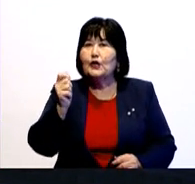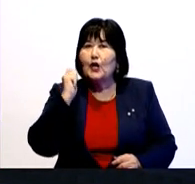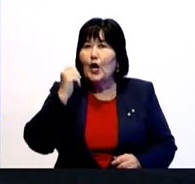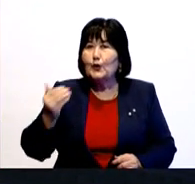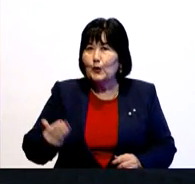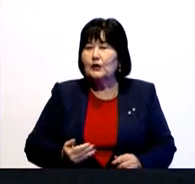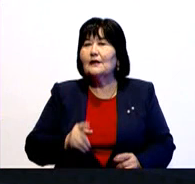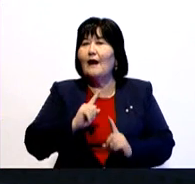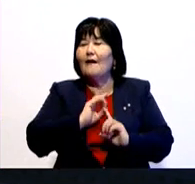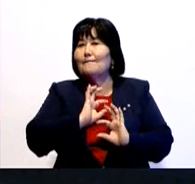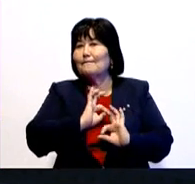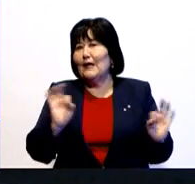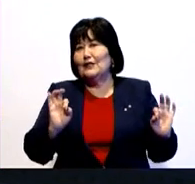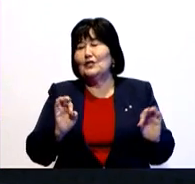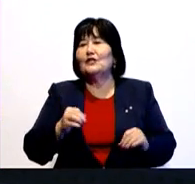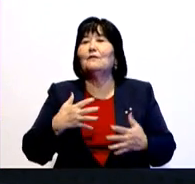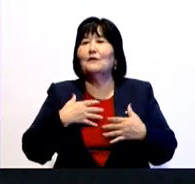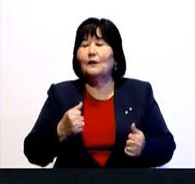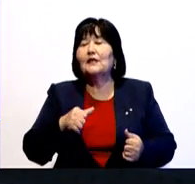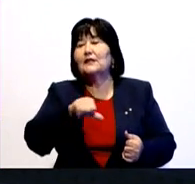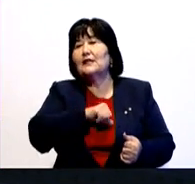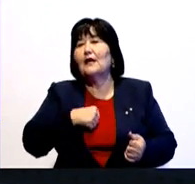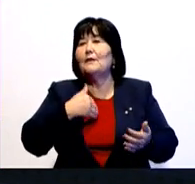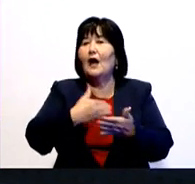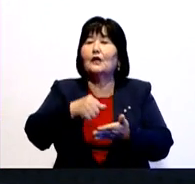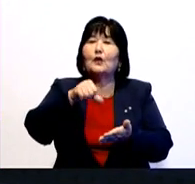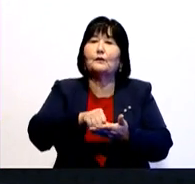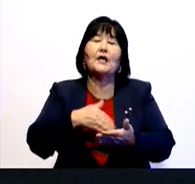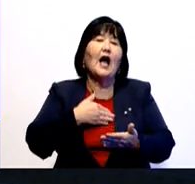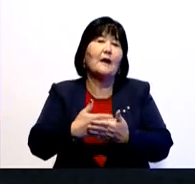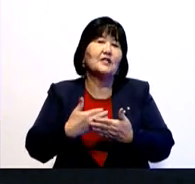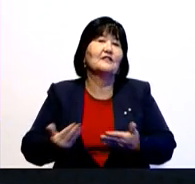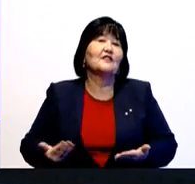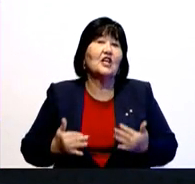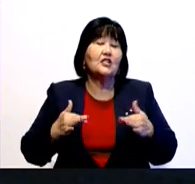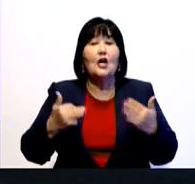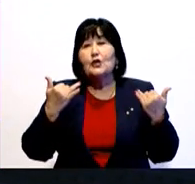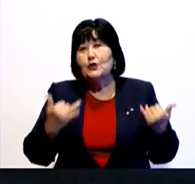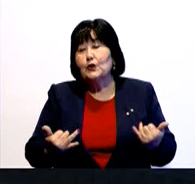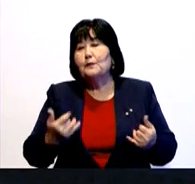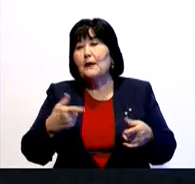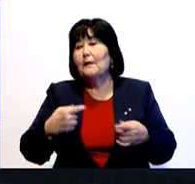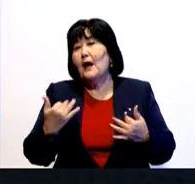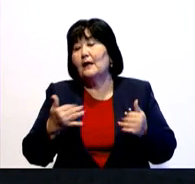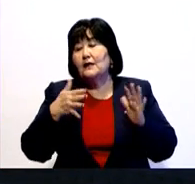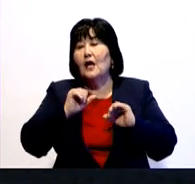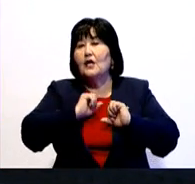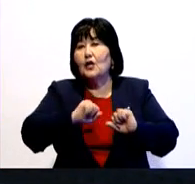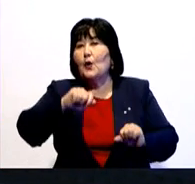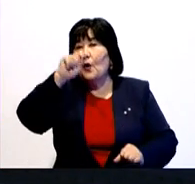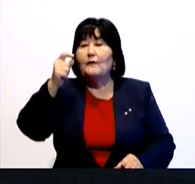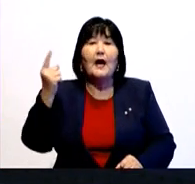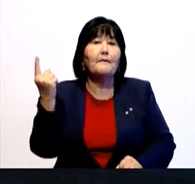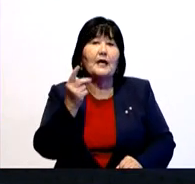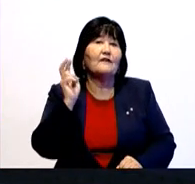жизни в отличной форме и по-прежнему принимает самое активное участие в общественной жизни. Сегодня, по обыкновению, герой войны